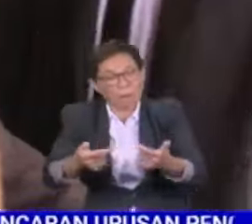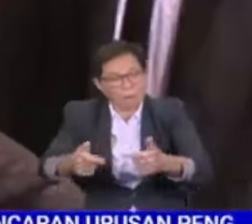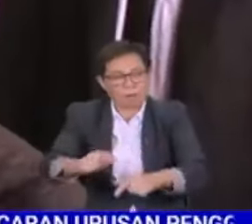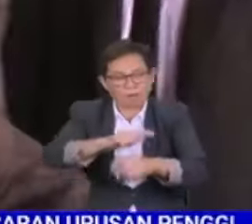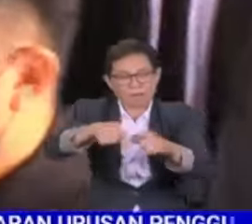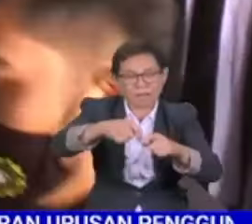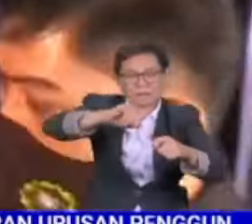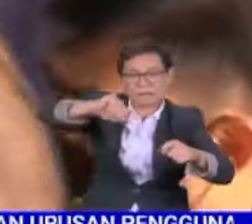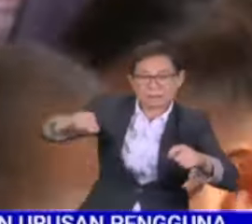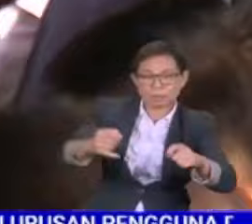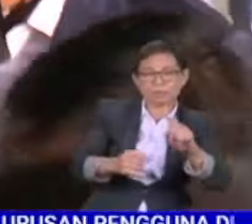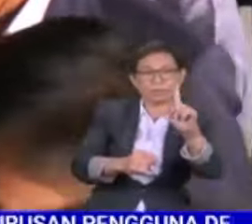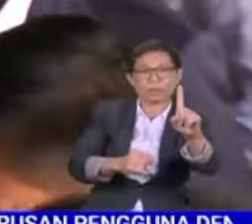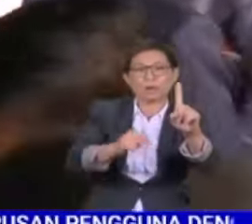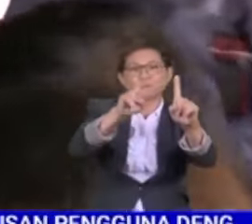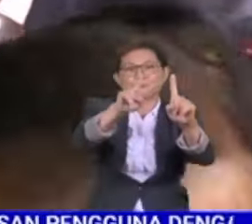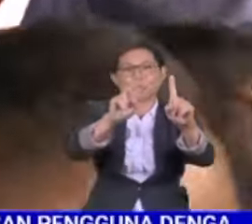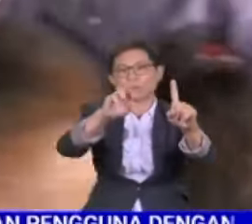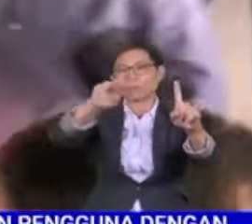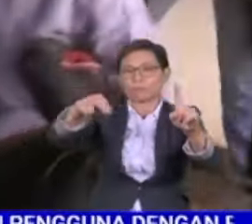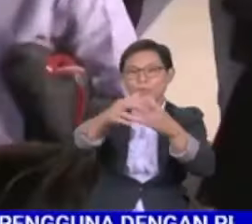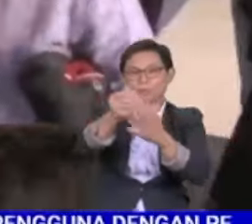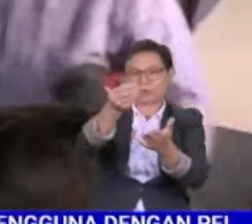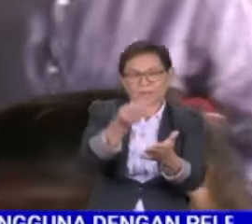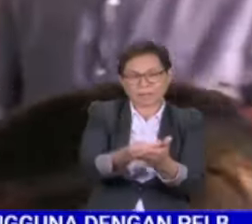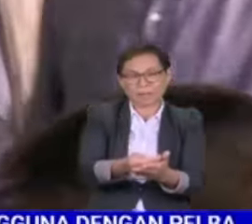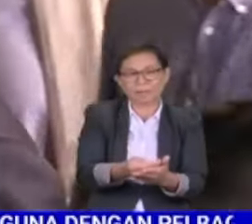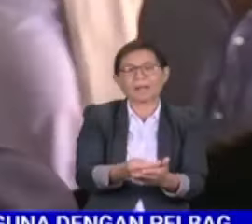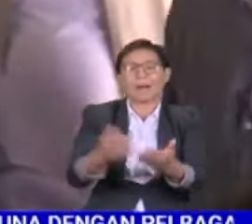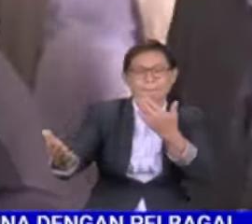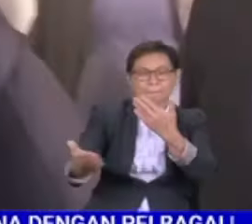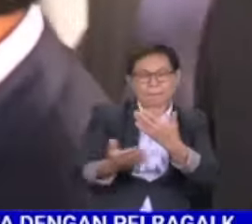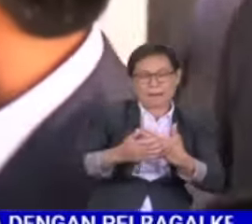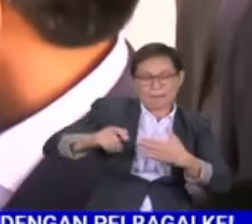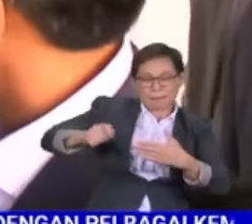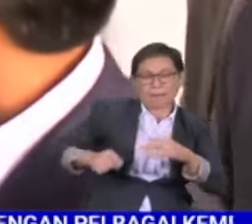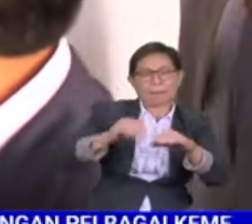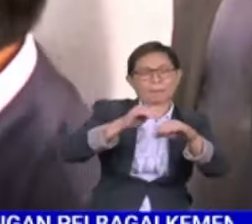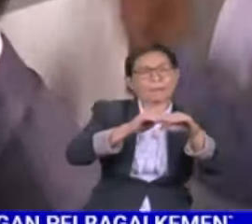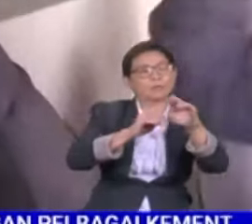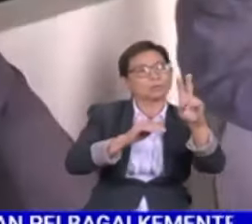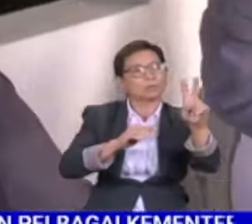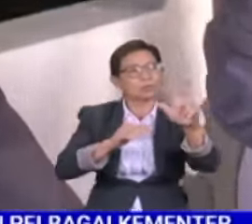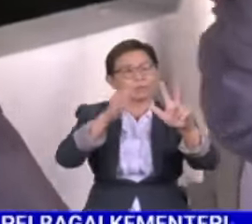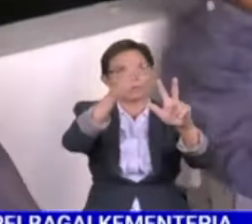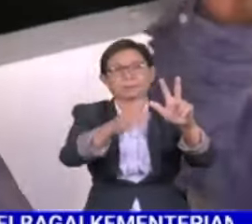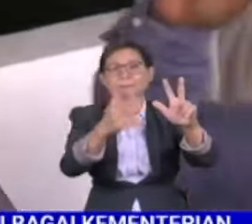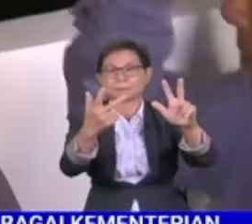dibenarkan diikat jamin RM120,000 ringgit. Kes disebut semula 23 Mac.